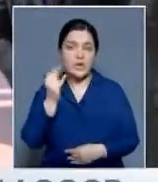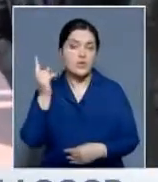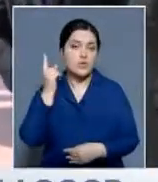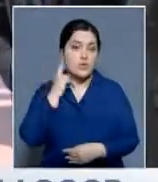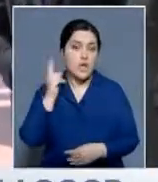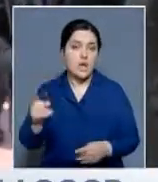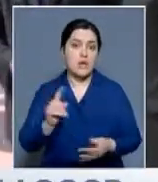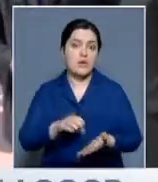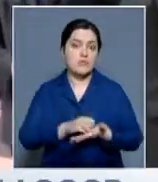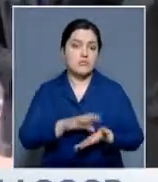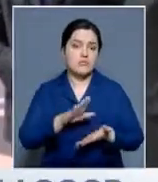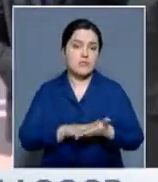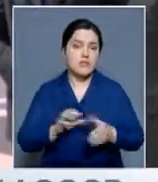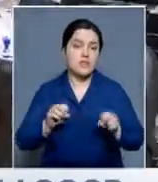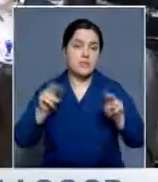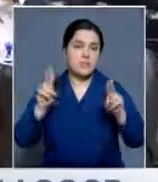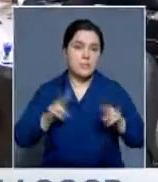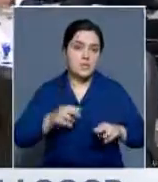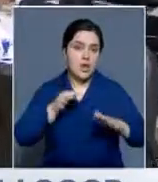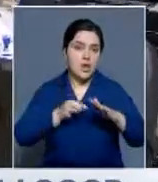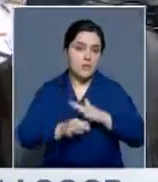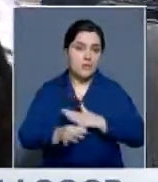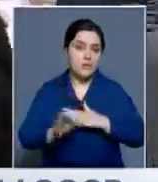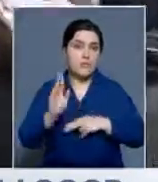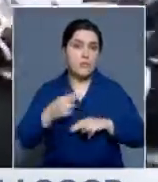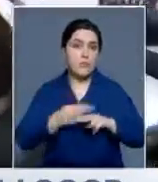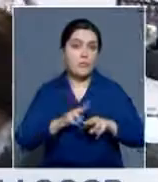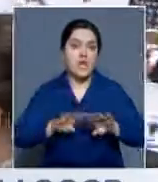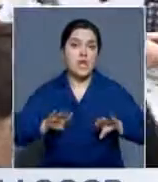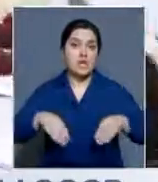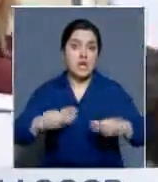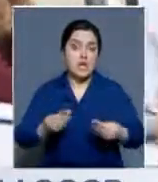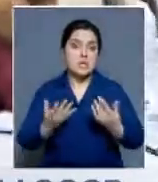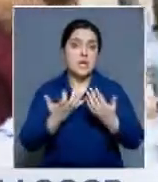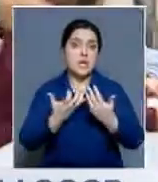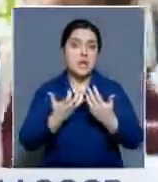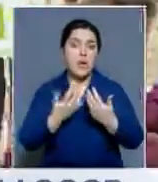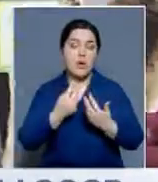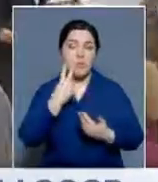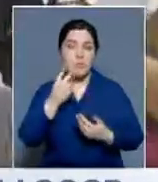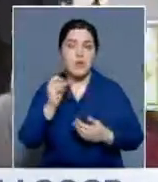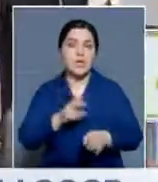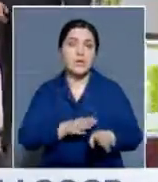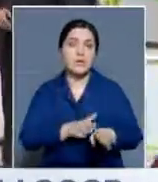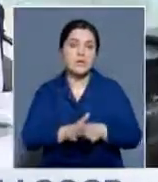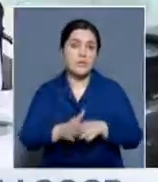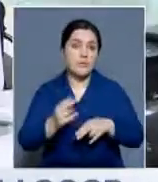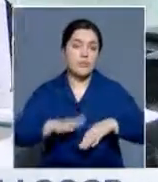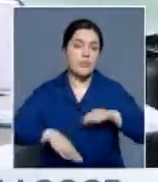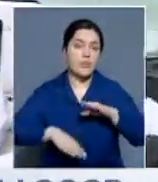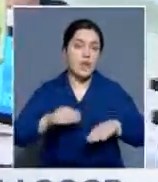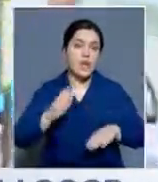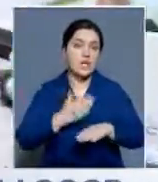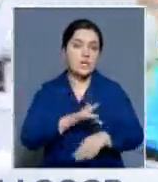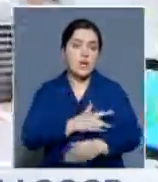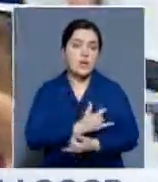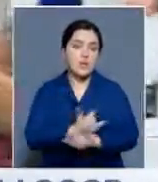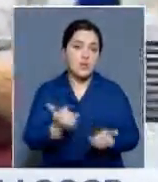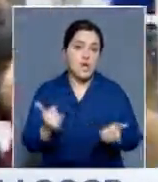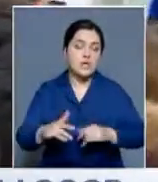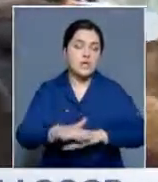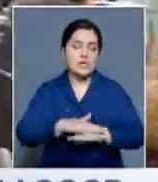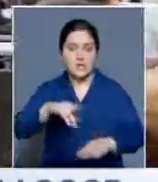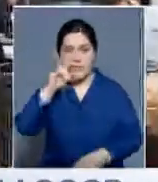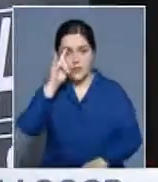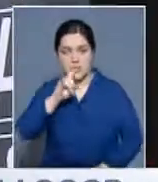увиденное и услышанное она изложит в специальном отчете, который даст оценку тому, как реализуются передовые практики в части обслуживания населения в